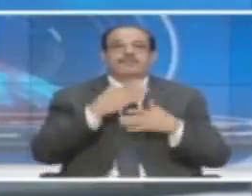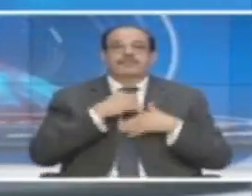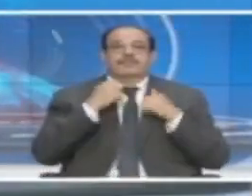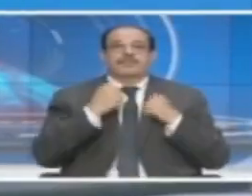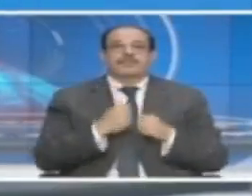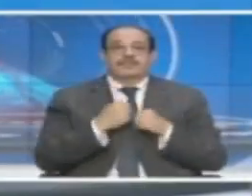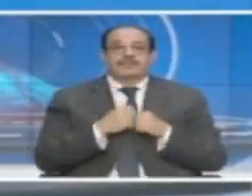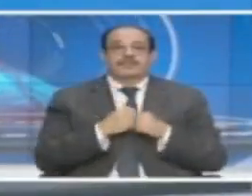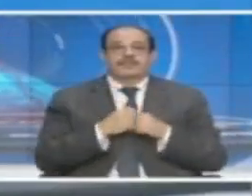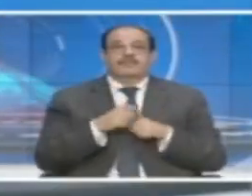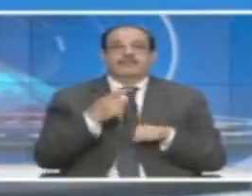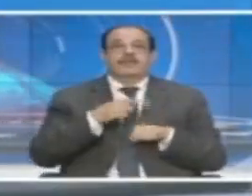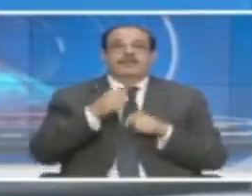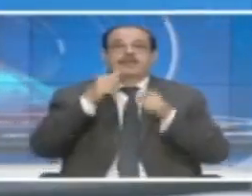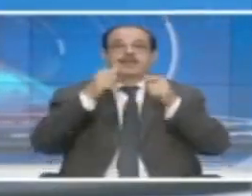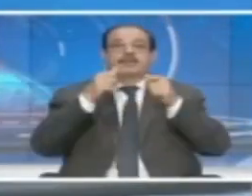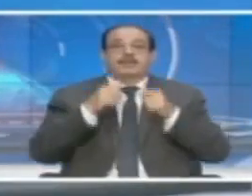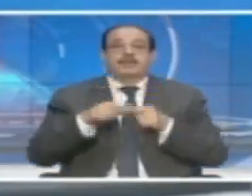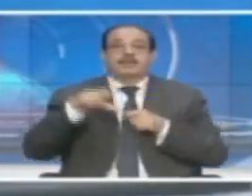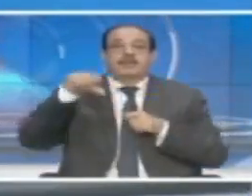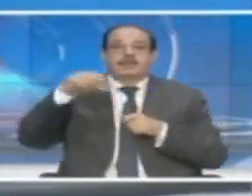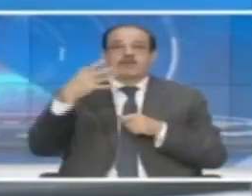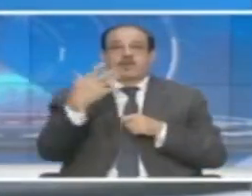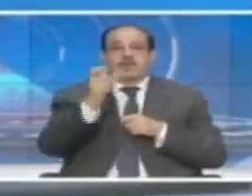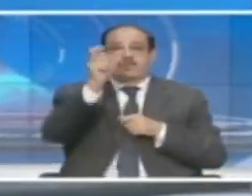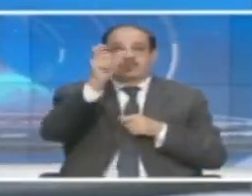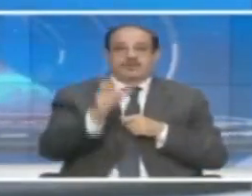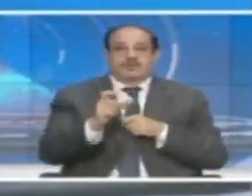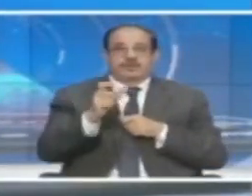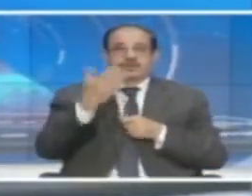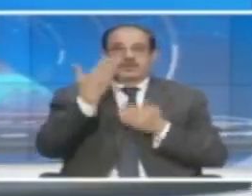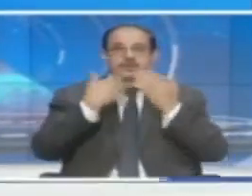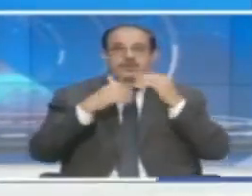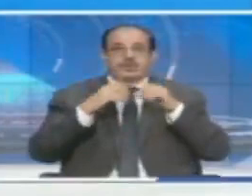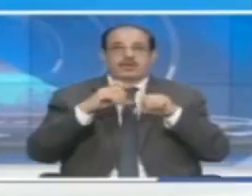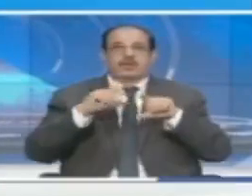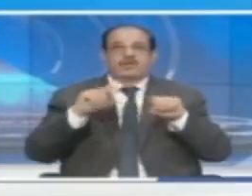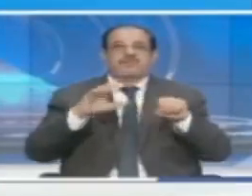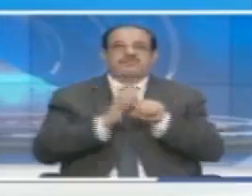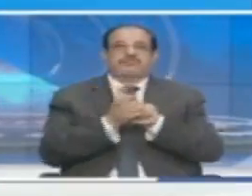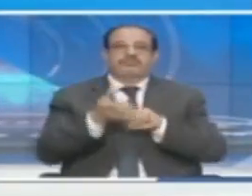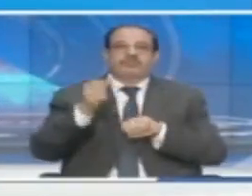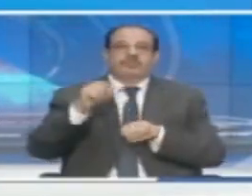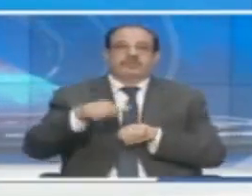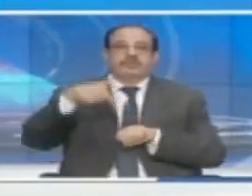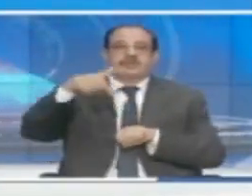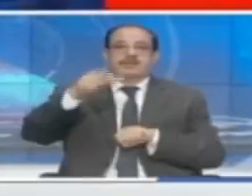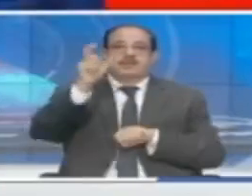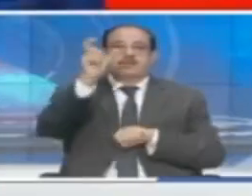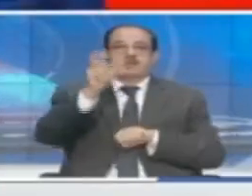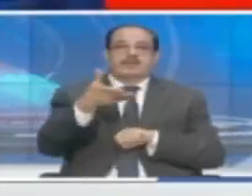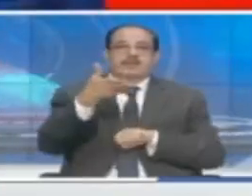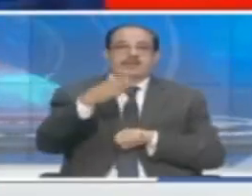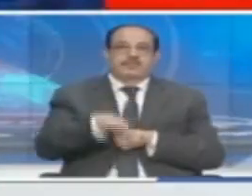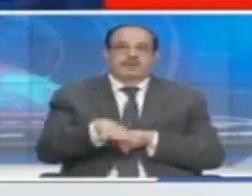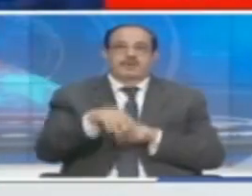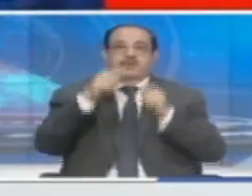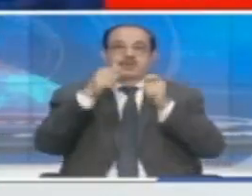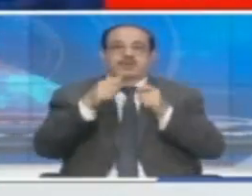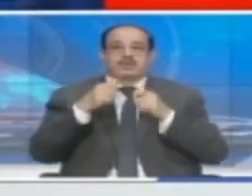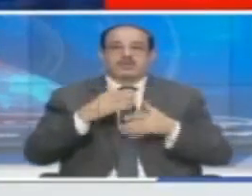أعلنت وزارة الصحة والسكان عن تسجيل 59 حالة جديدة مصابة بفيروس كورونا وست حالات